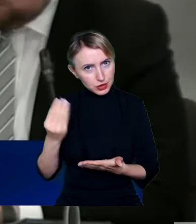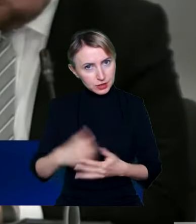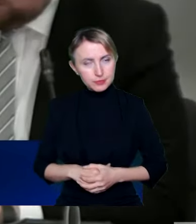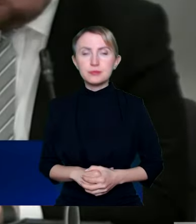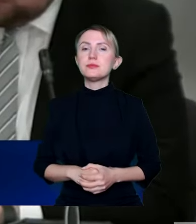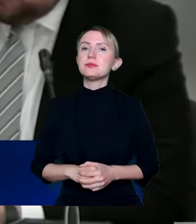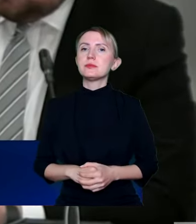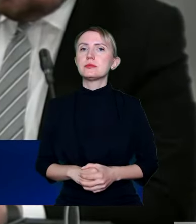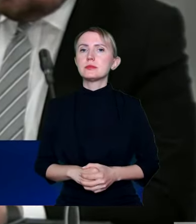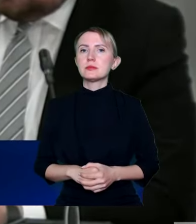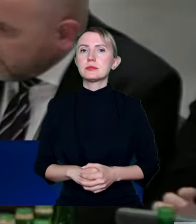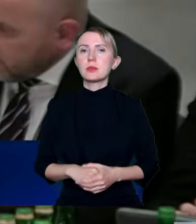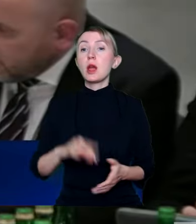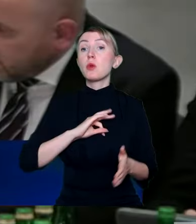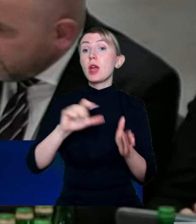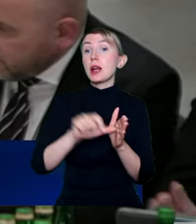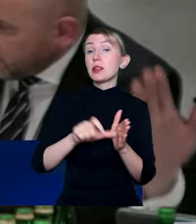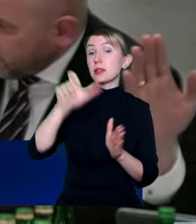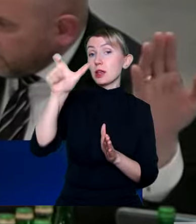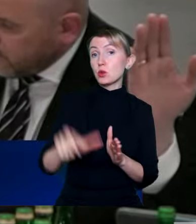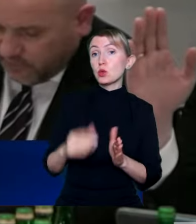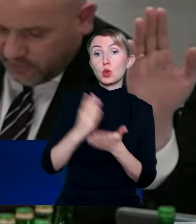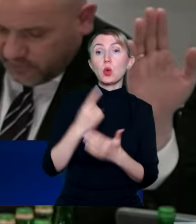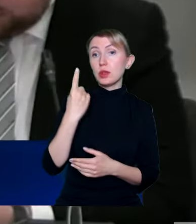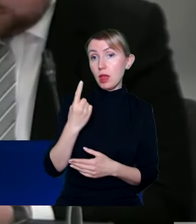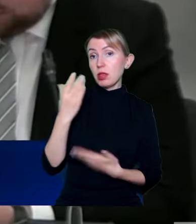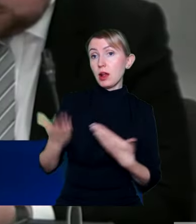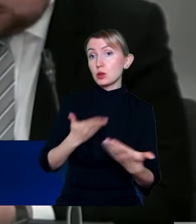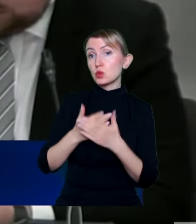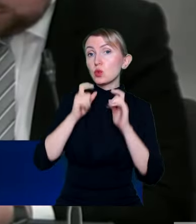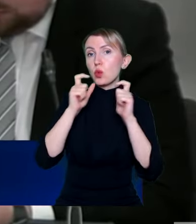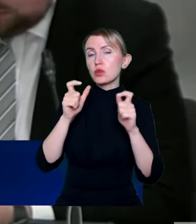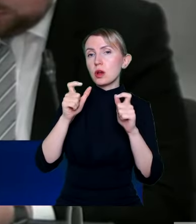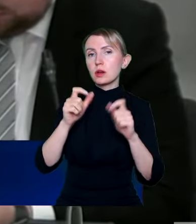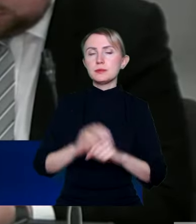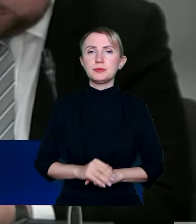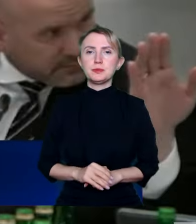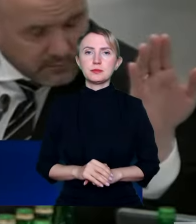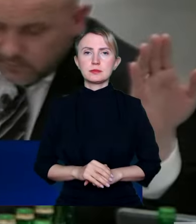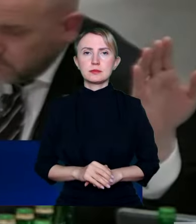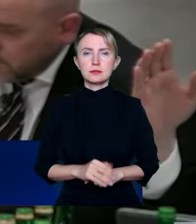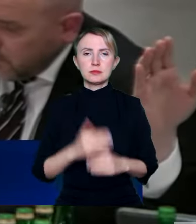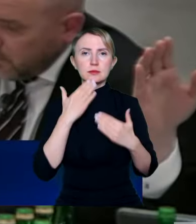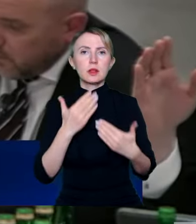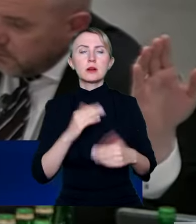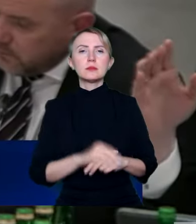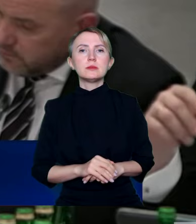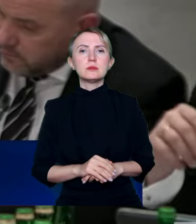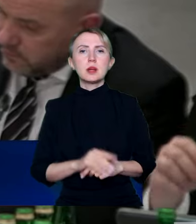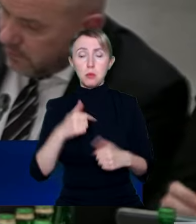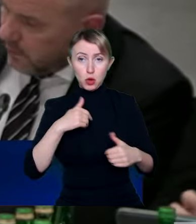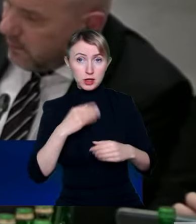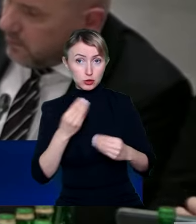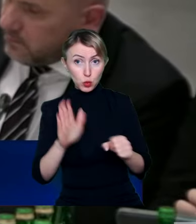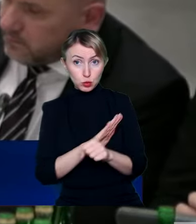chodzi o moje kandydatury, to ja tą jedną zgłosiłem wcześniej, pan minister Ozdoba. Bardzo dziękuję.